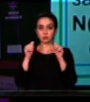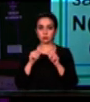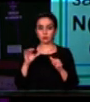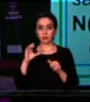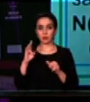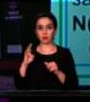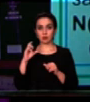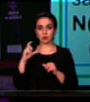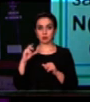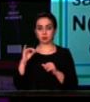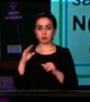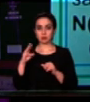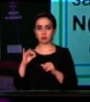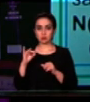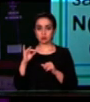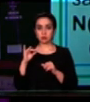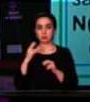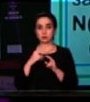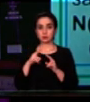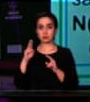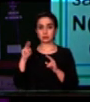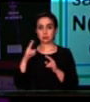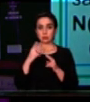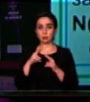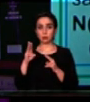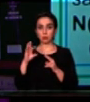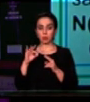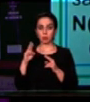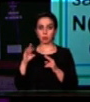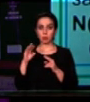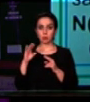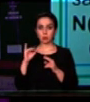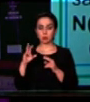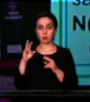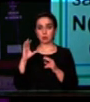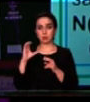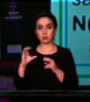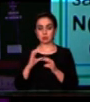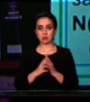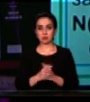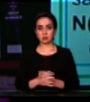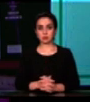NIT равно CIT в степени D по модулю S.